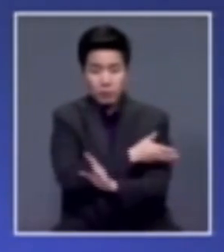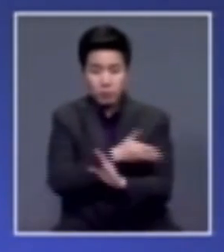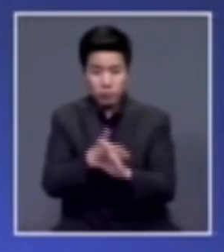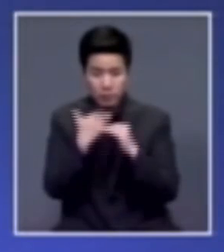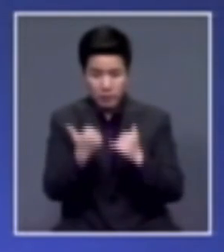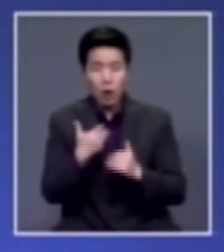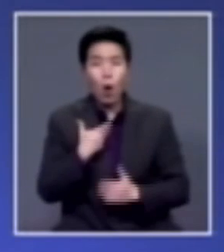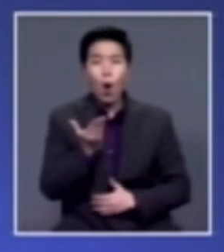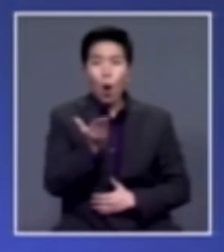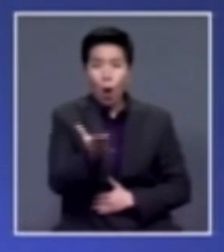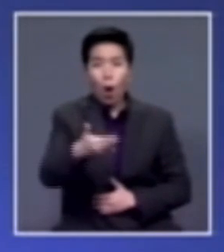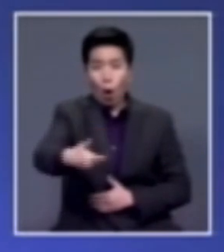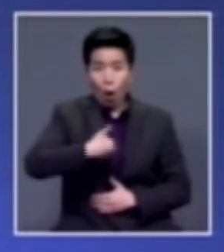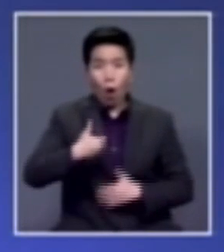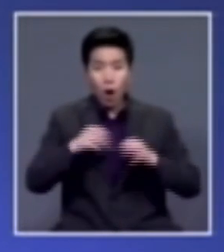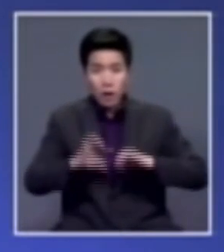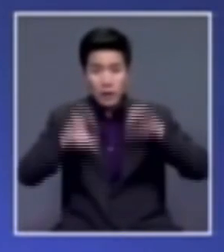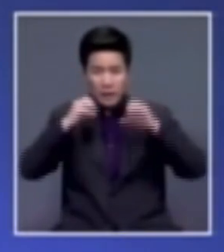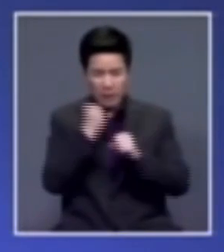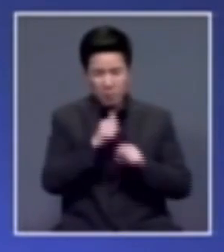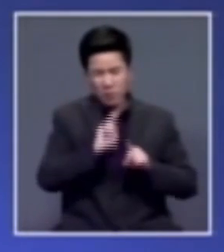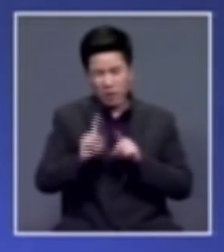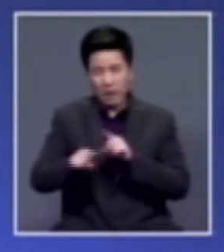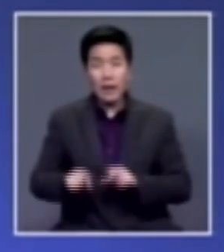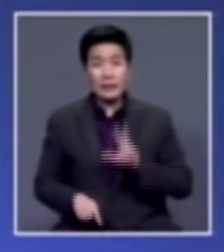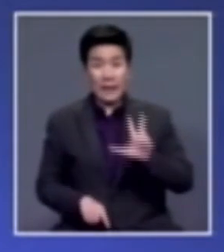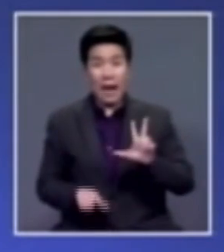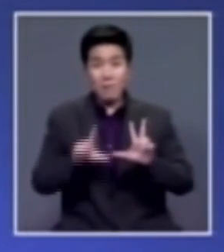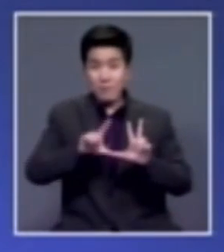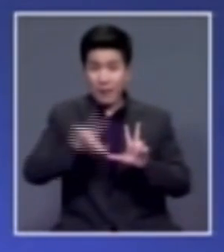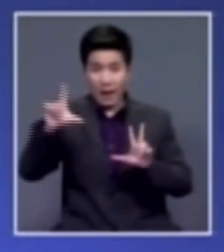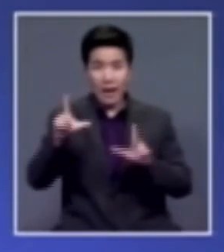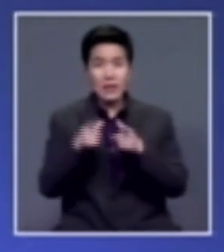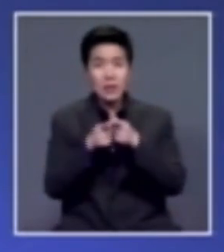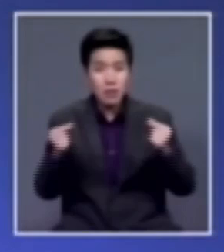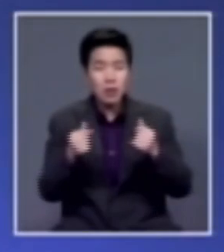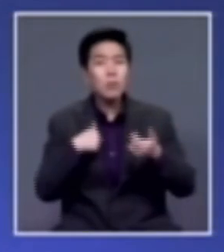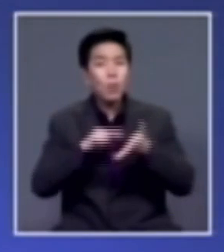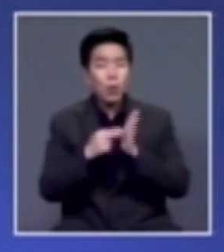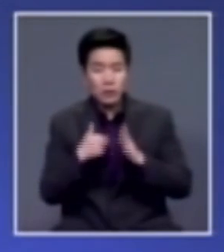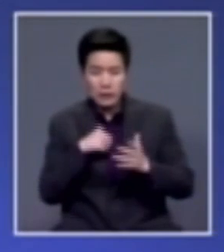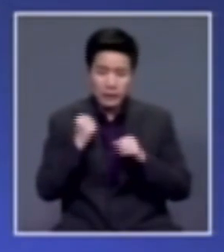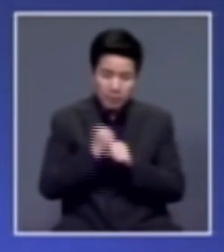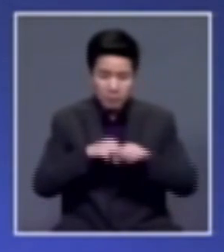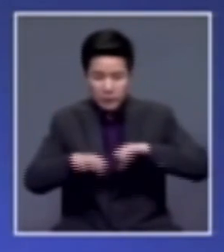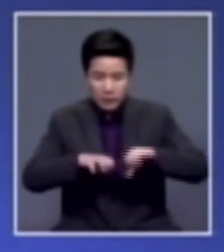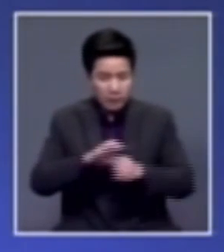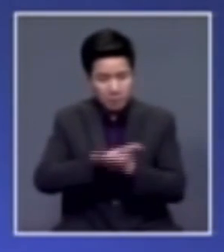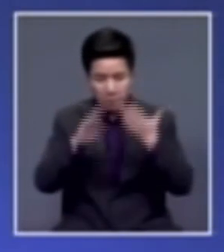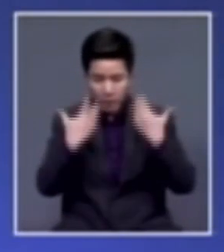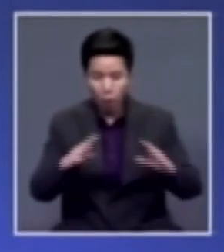ามีการขอให้รัฐช่วยดำเนินการมากกว่า3ล้านเรื่องนะครับไม่ใช่น้อยๆนะ3ล้านเรื่องแล้วเราก็สามารถดำเนินการไปแล้ว